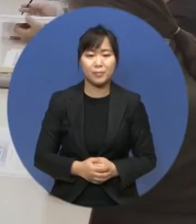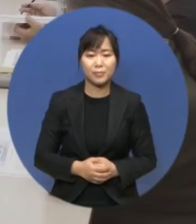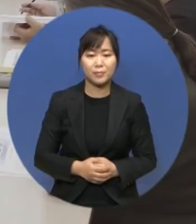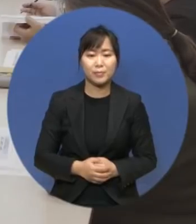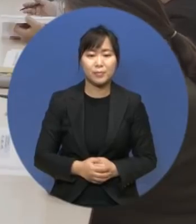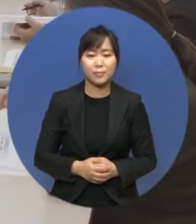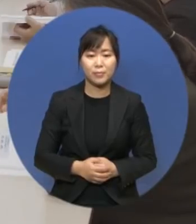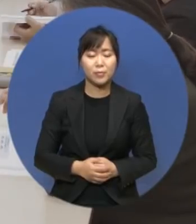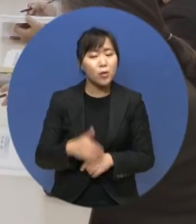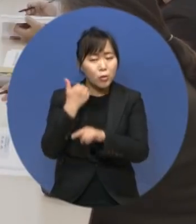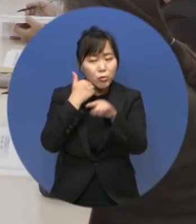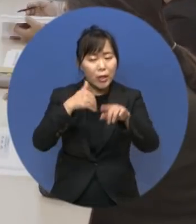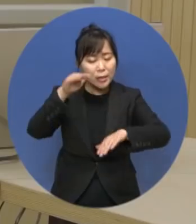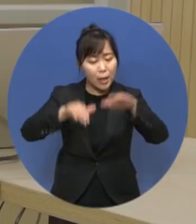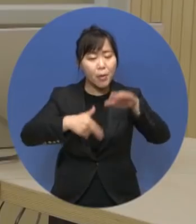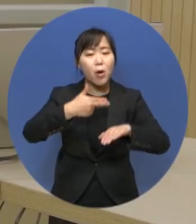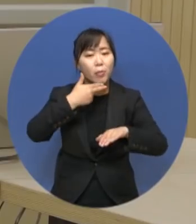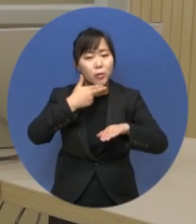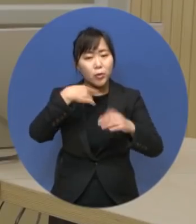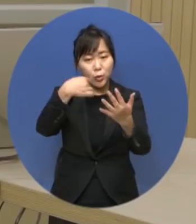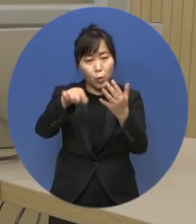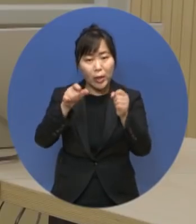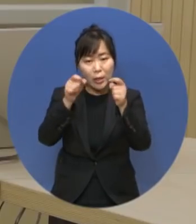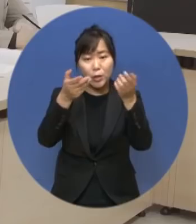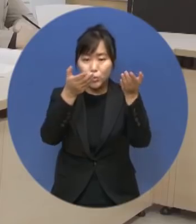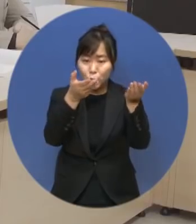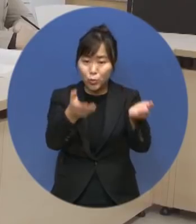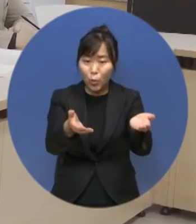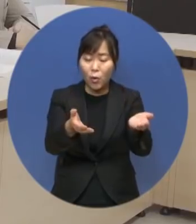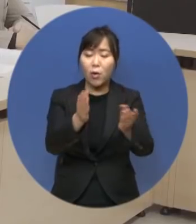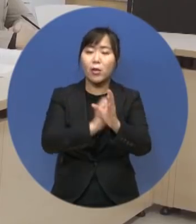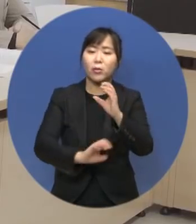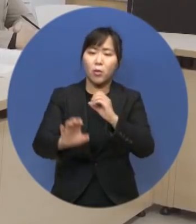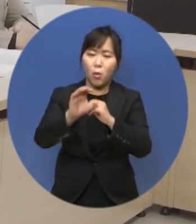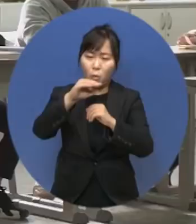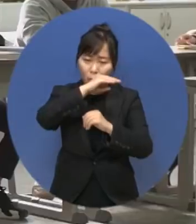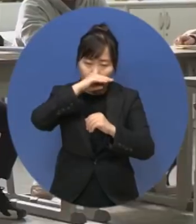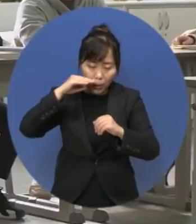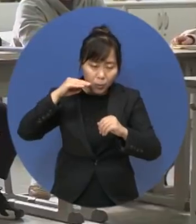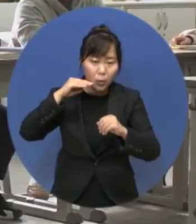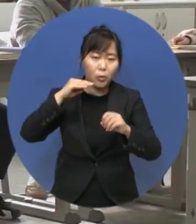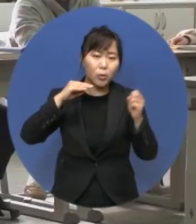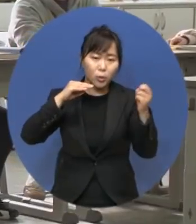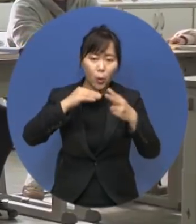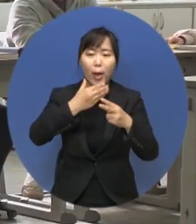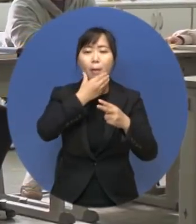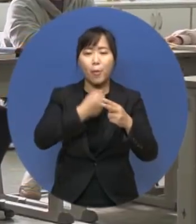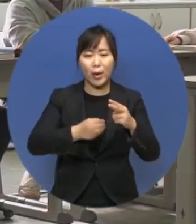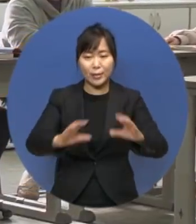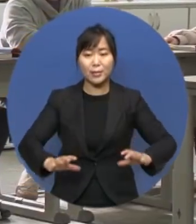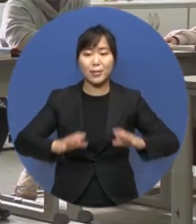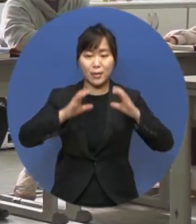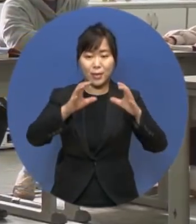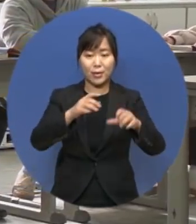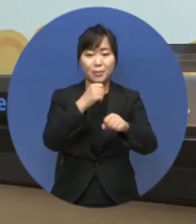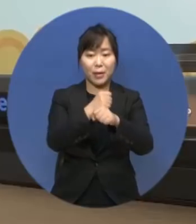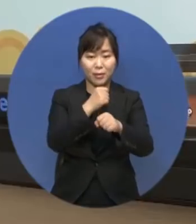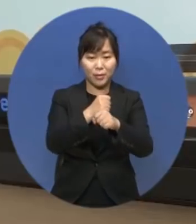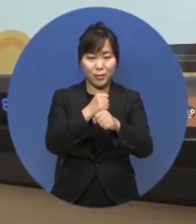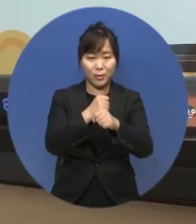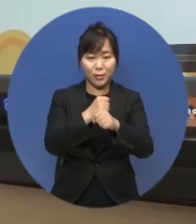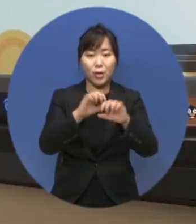누구에게나 차별 없는 교육의 기회를 제공해 더 공정하고 더 행복한 세상을 만들어가고